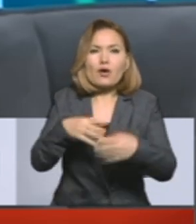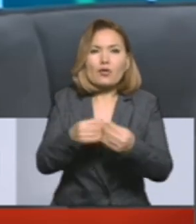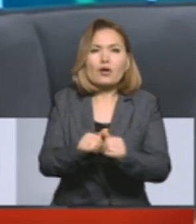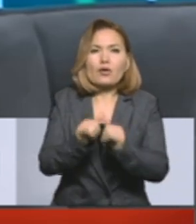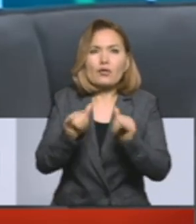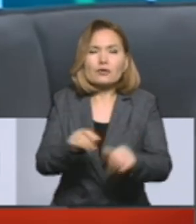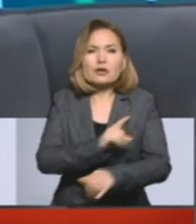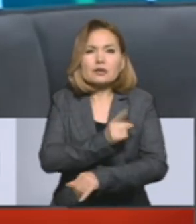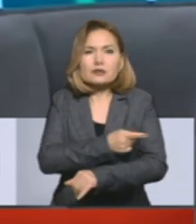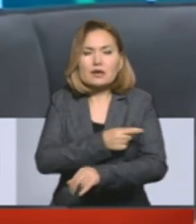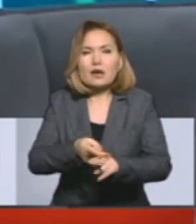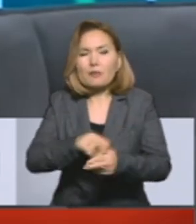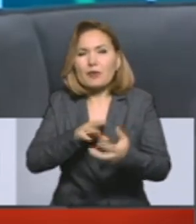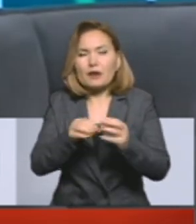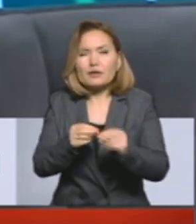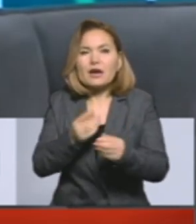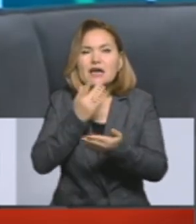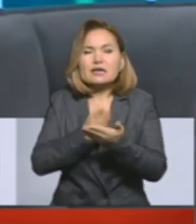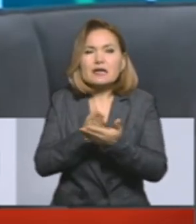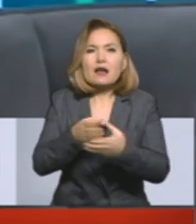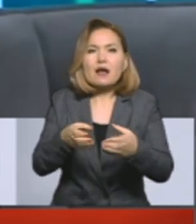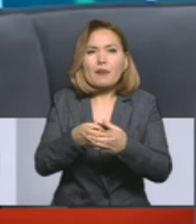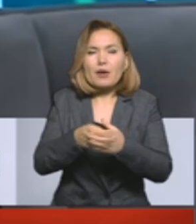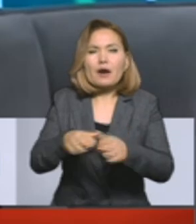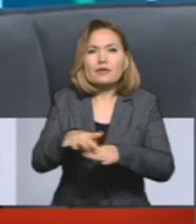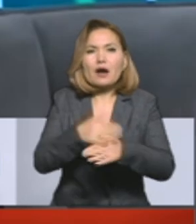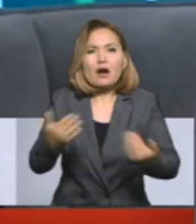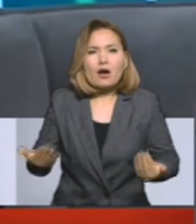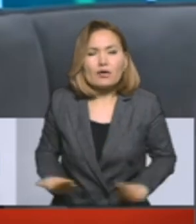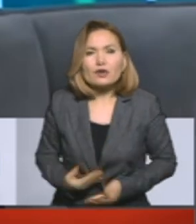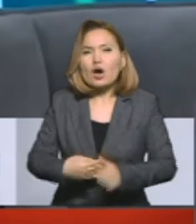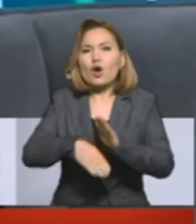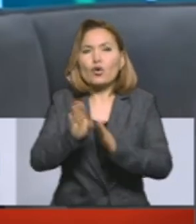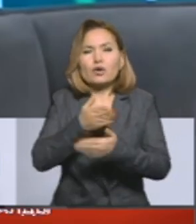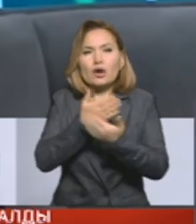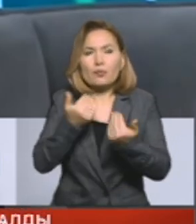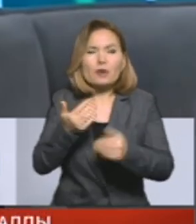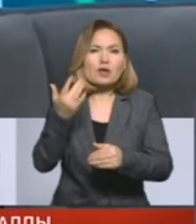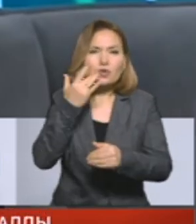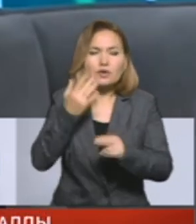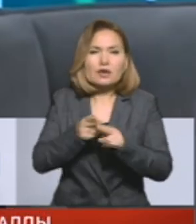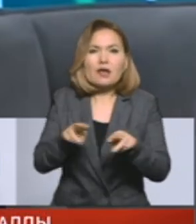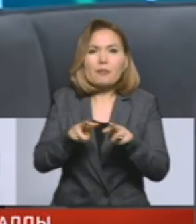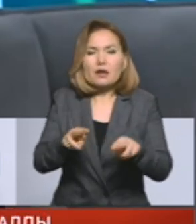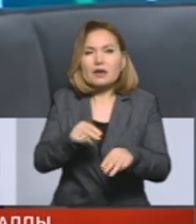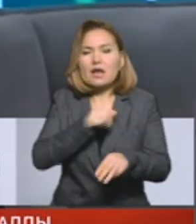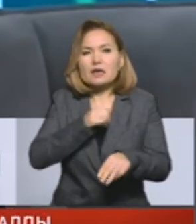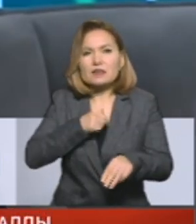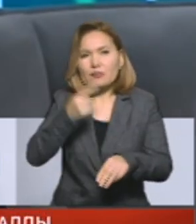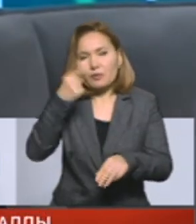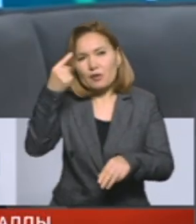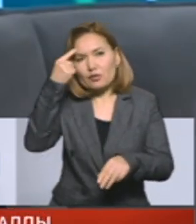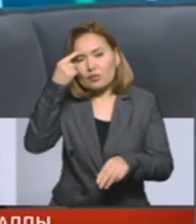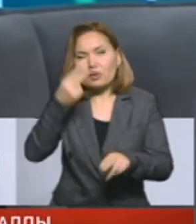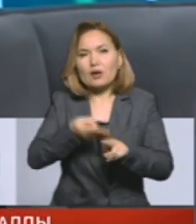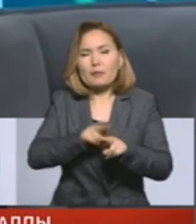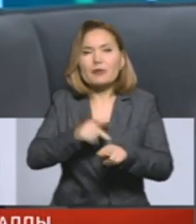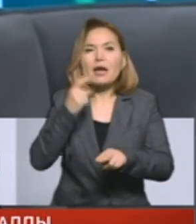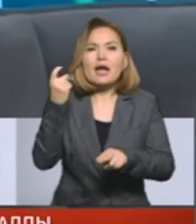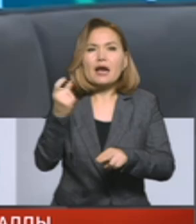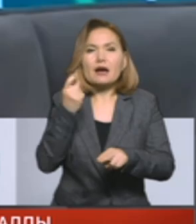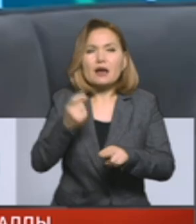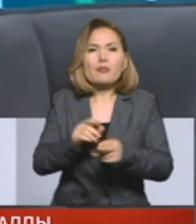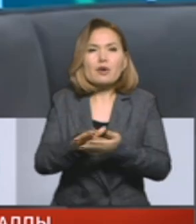тым алшақтап барады. Саяси партиялар халықтың әл-ауқатын ойлаудың орнына саяси ұпай жинау үшін популистік әрекеттерге әуес. Бұл